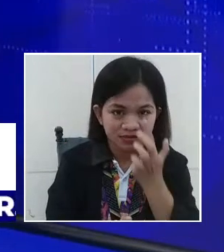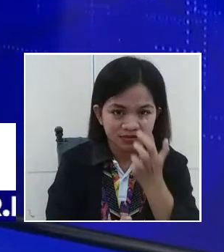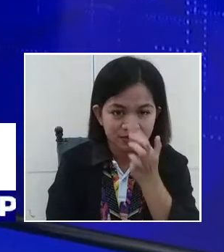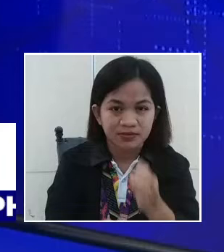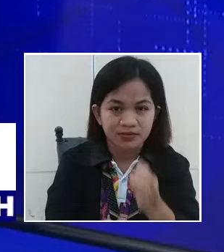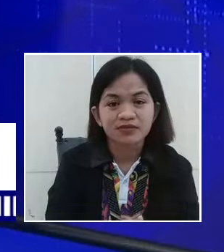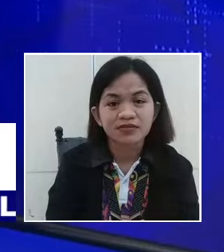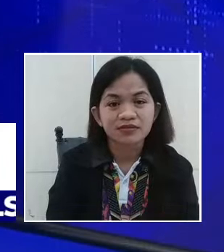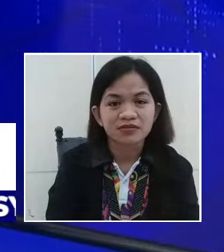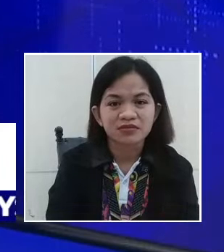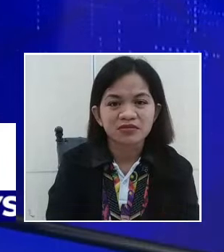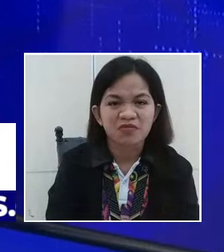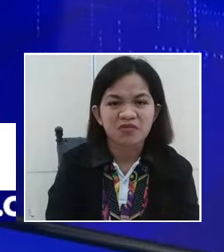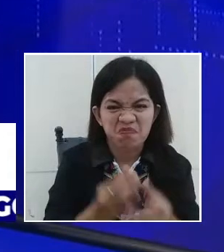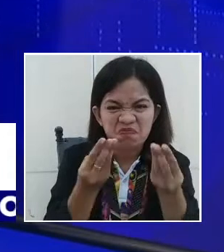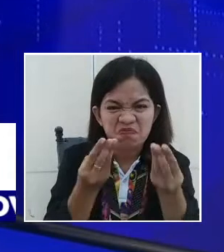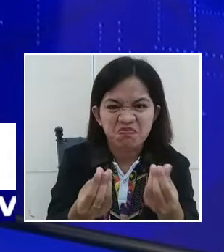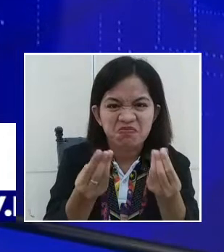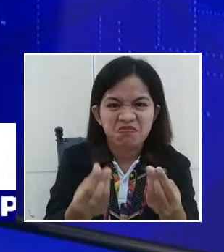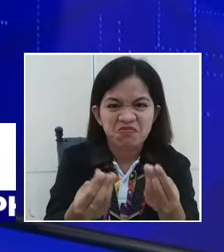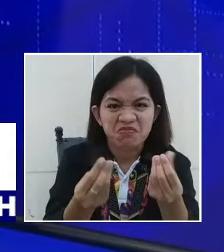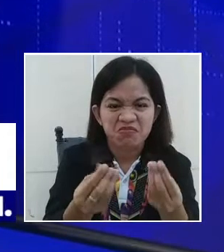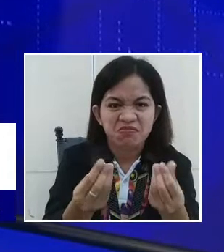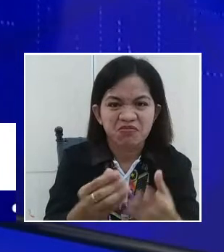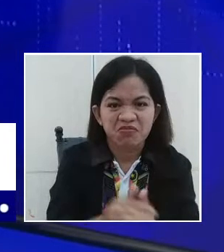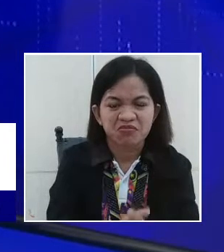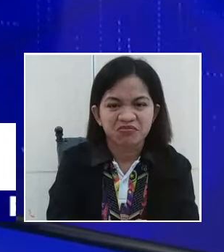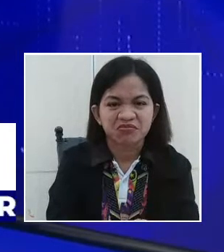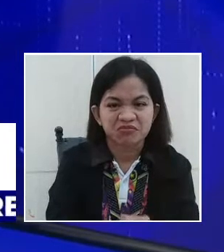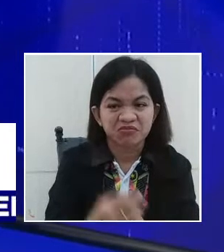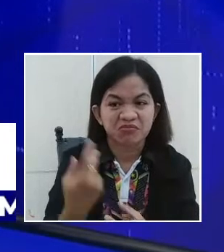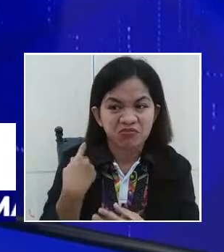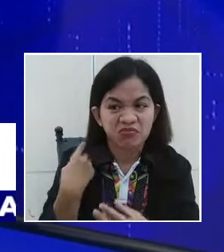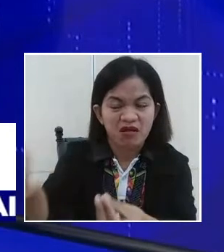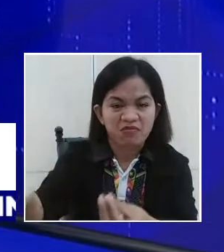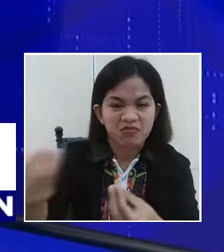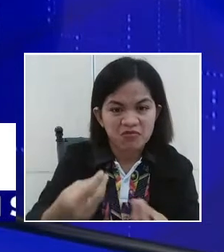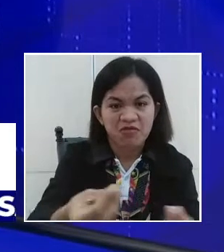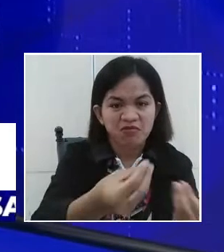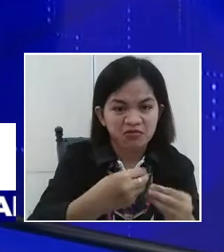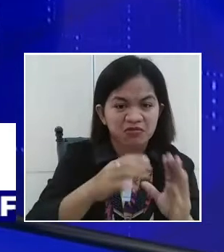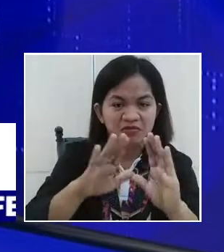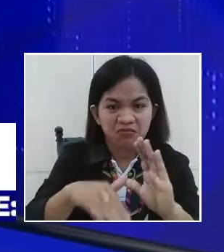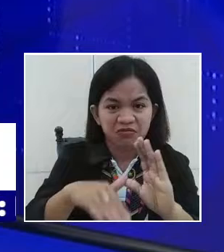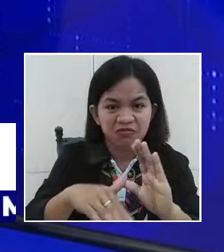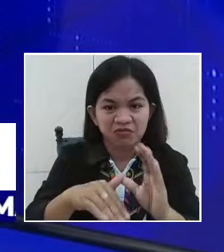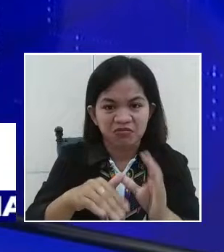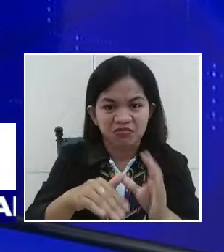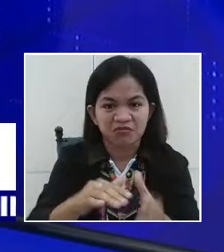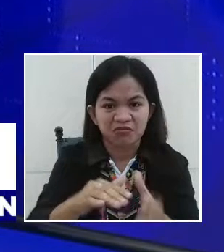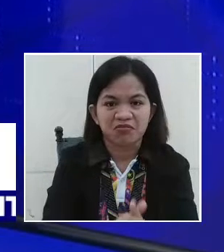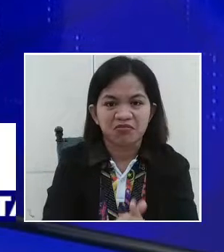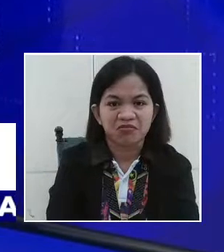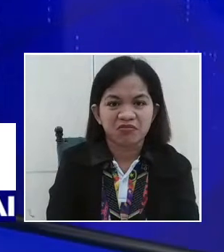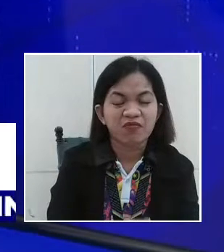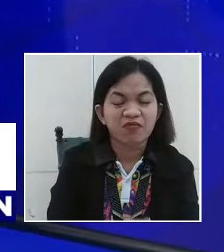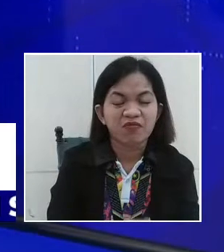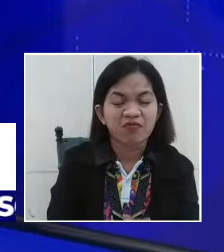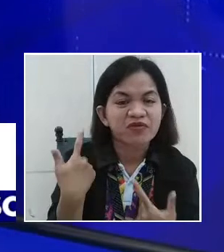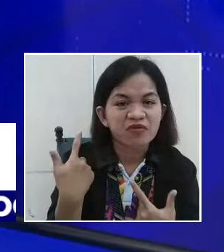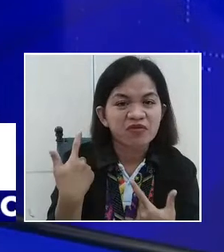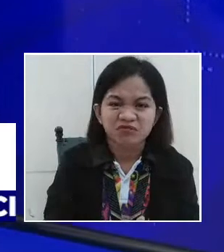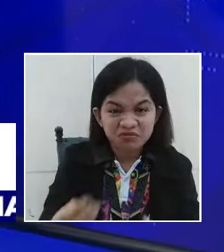napaka-minimal po ng mga nagko-comply na local government. Halimbawa, kung meron man nag-comply, hindi naman siya in accordance